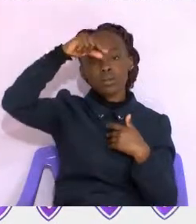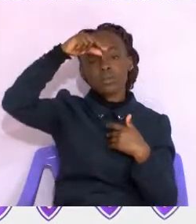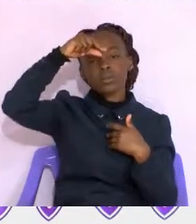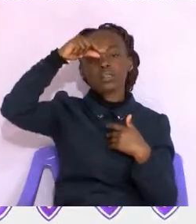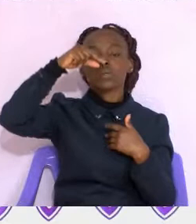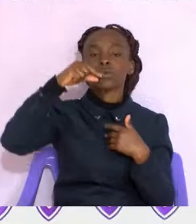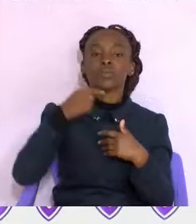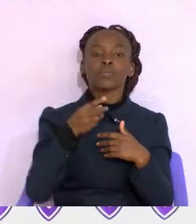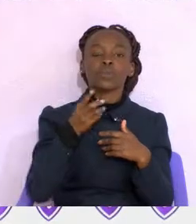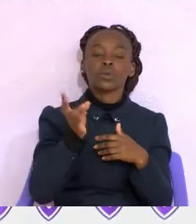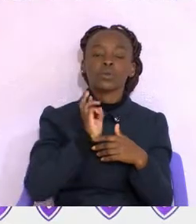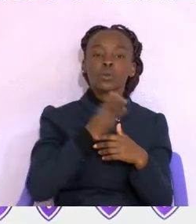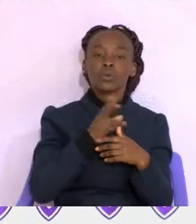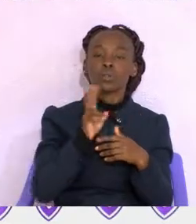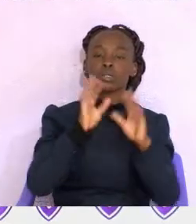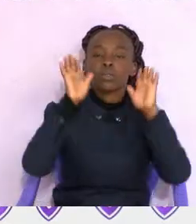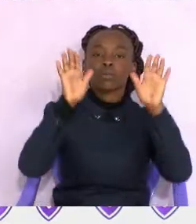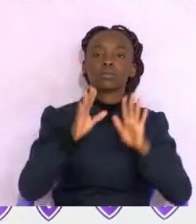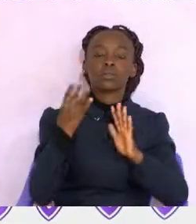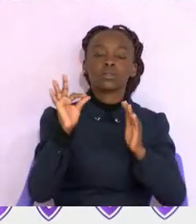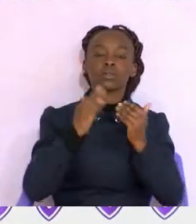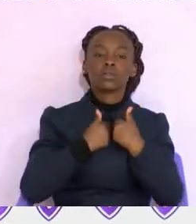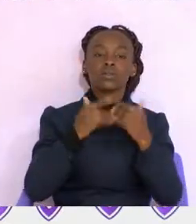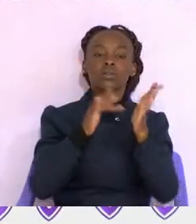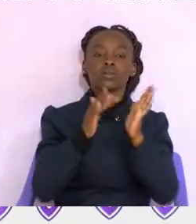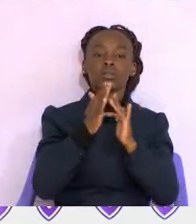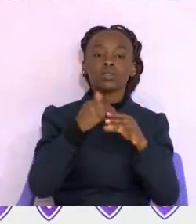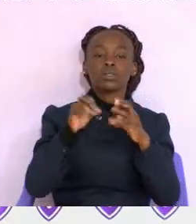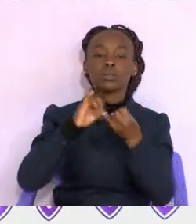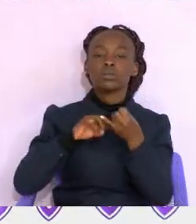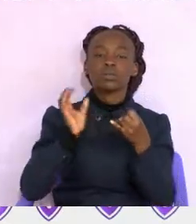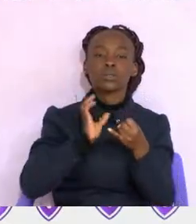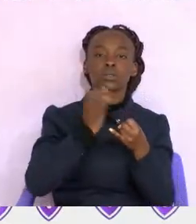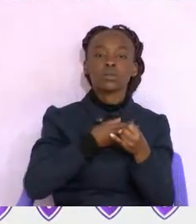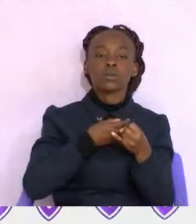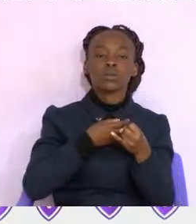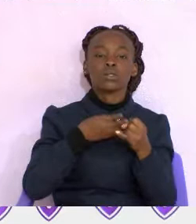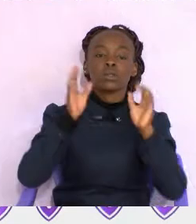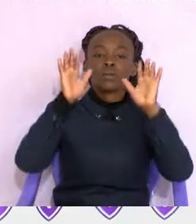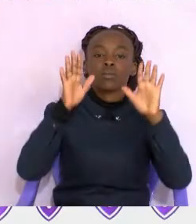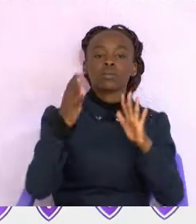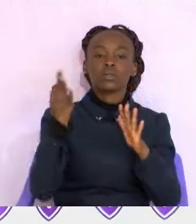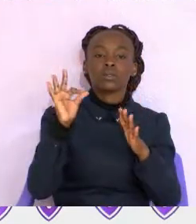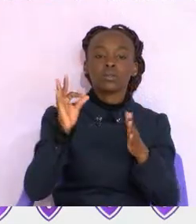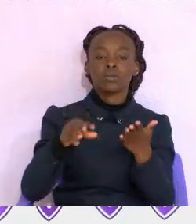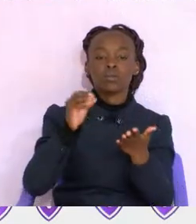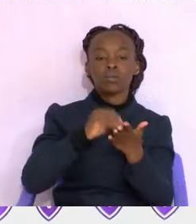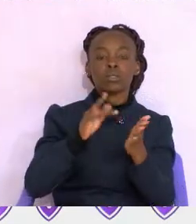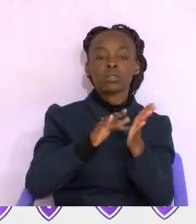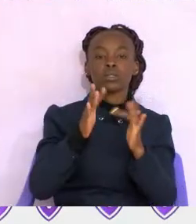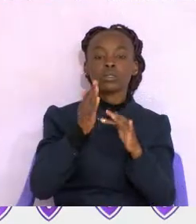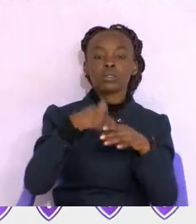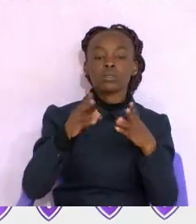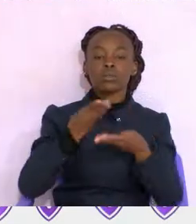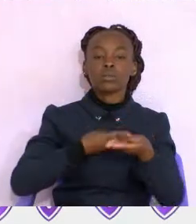wasikilizaji, tukaone umuhimu wa kukua na Yesu ndani ya ndoa zetu. Tukaone umuhimu wa kuweka Yesu ndani ya hizo biashara.